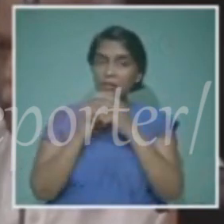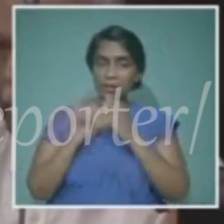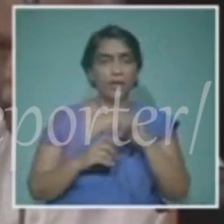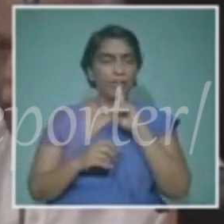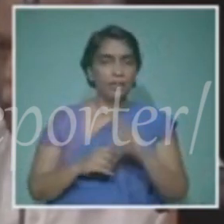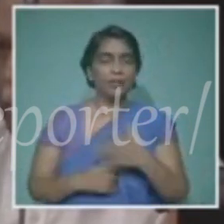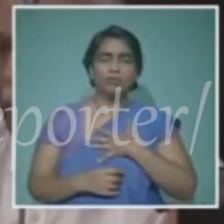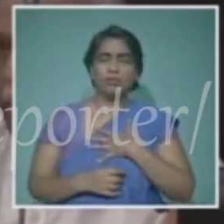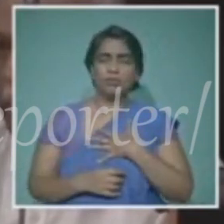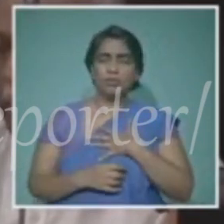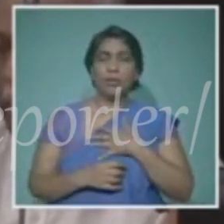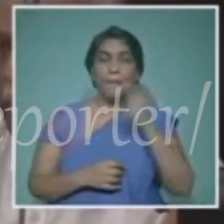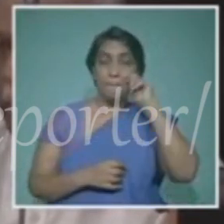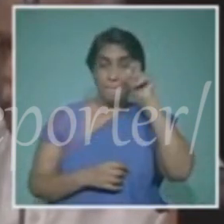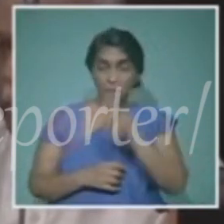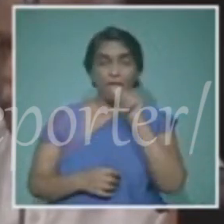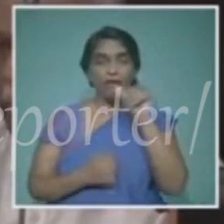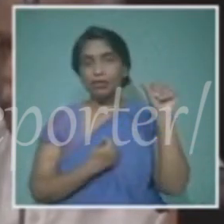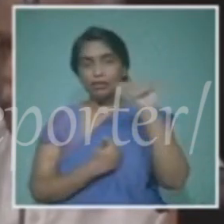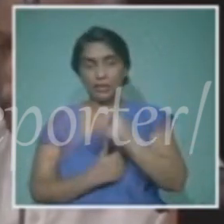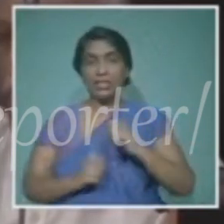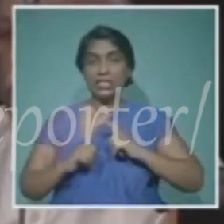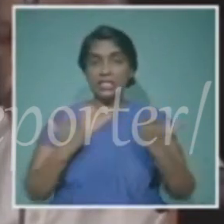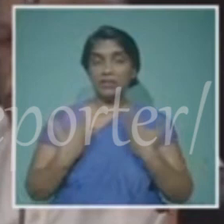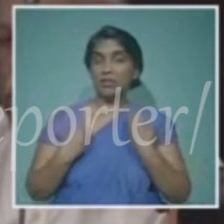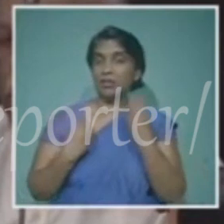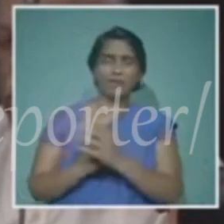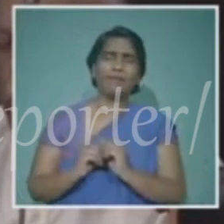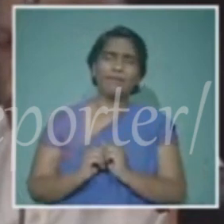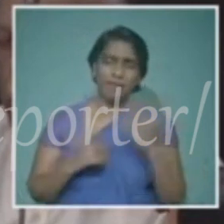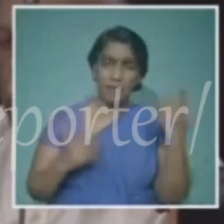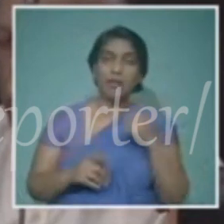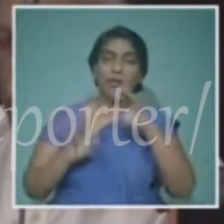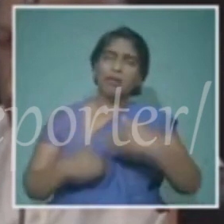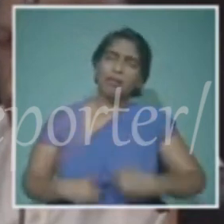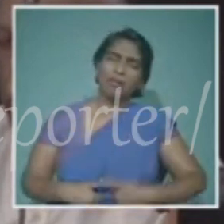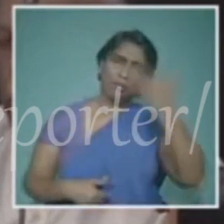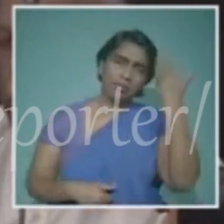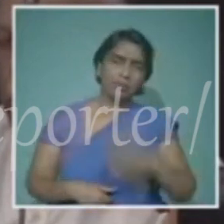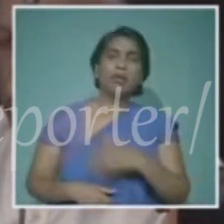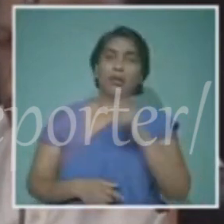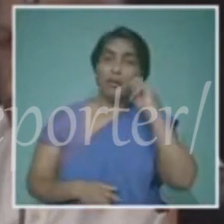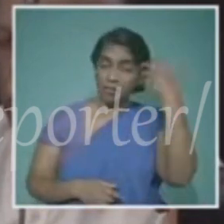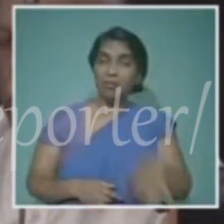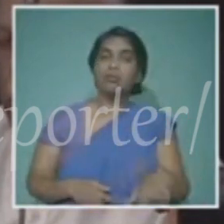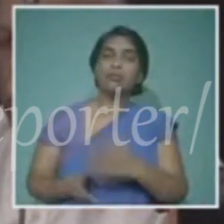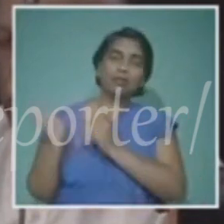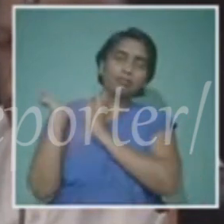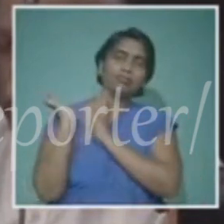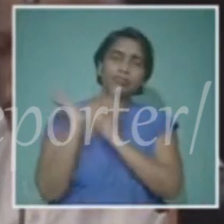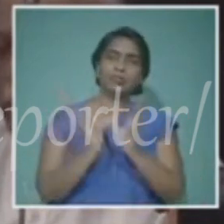පණ අදින මිනිහෙකුට වතුර පොදක් දීලා ජීවිතේ බේරගන්න එපා කියලා. ආමතේ මැරුණාට පස්සේ මිනිය කර